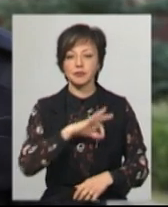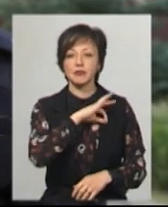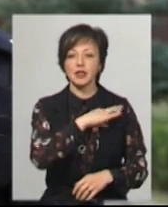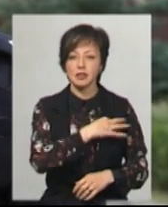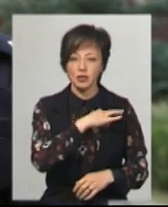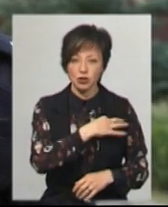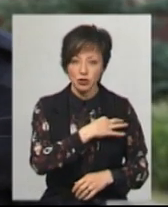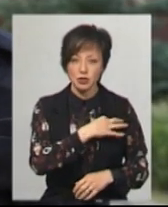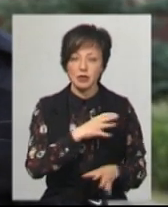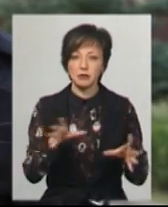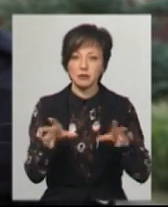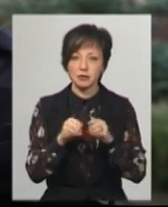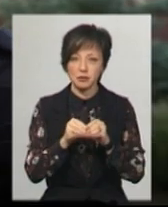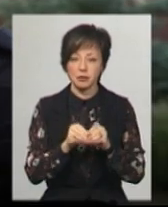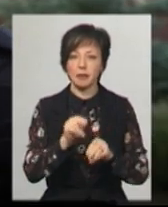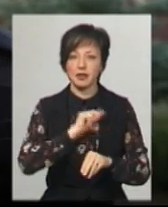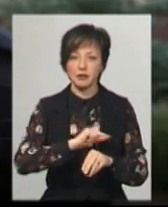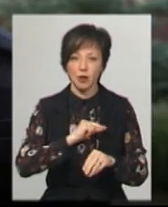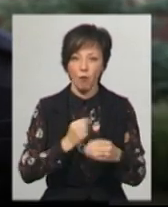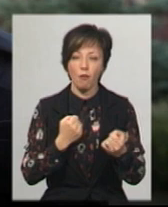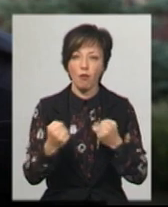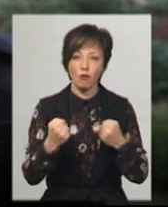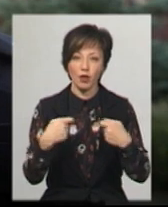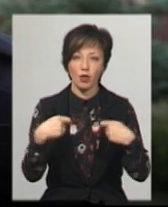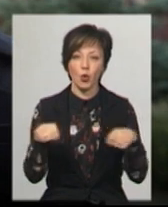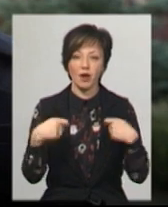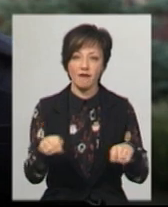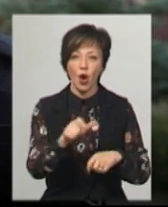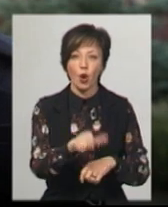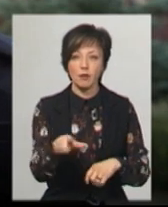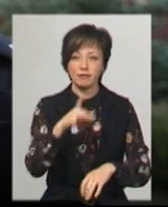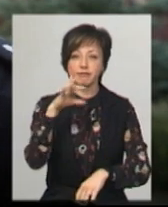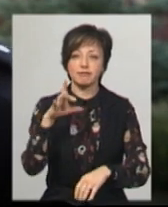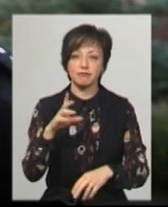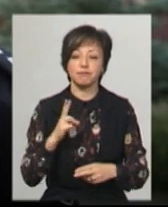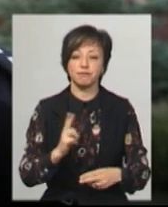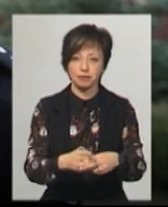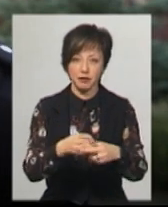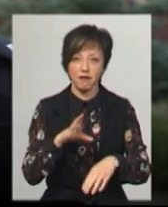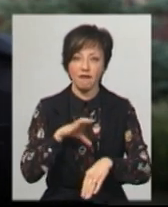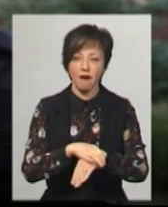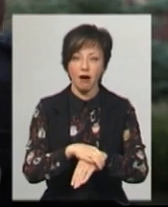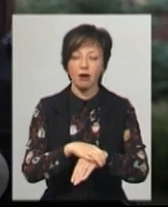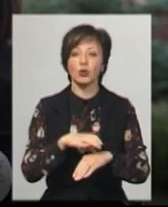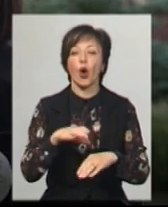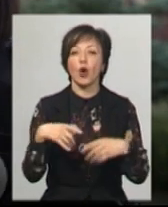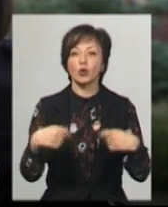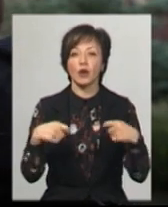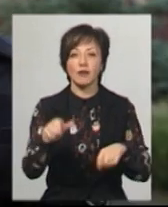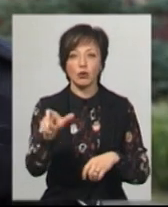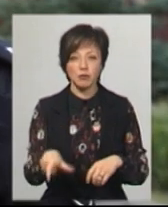Слідчі управління спільно з працівниками підрозділу протидії торгівлі людьми запобігли факту торгівлі людьми, до якого причетна